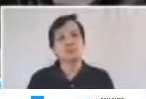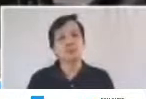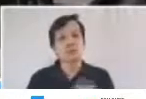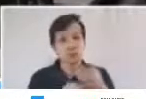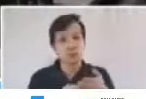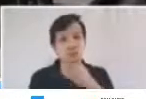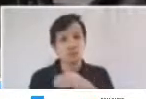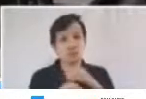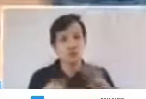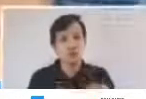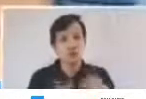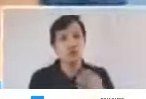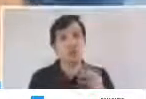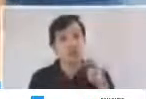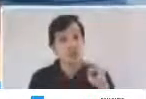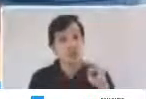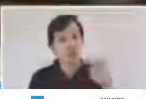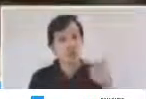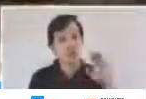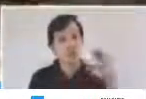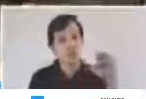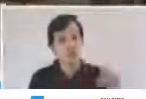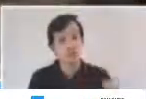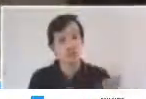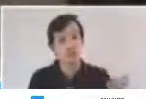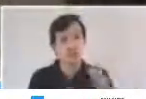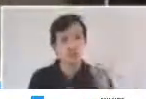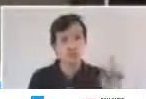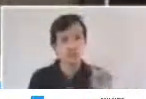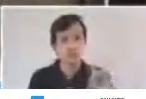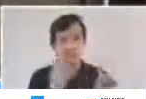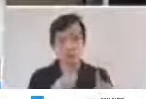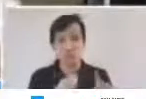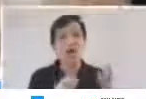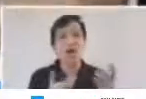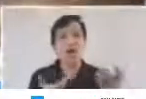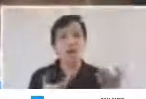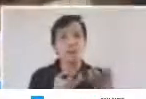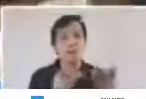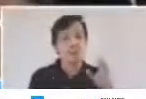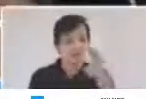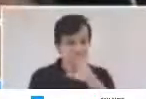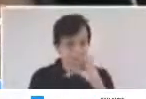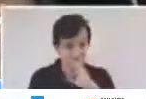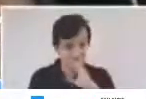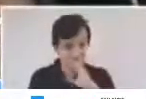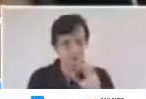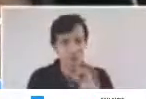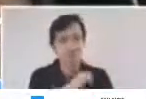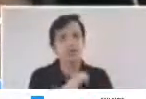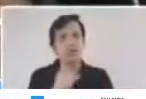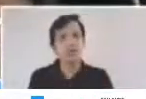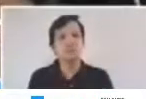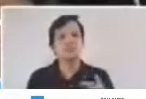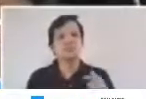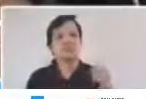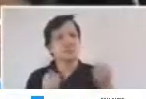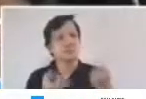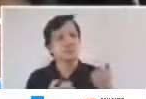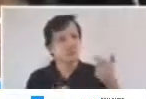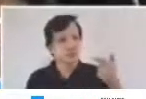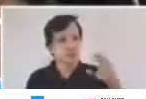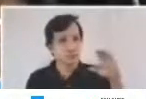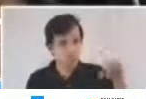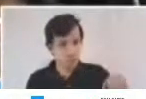na dinadawit ang kanyang pangalan at ng ating Pangulo sa pagbili at pagbibenta ng medical supplies. Kung din ito